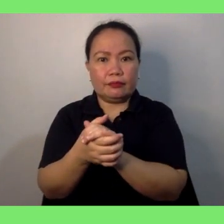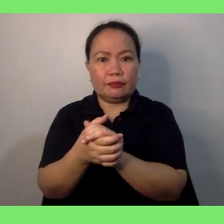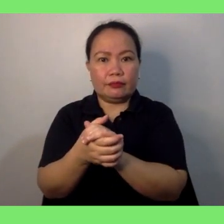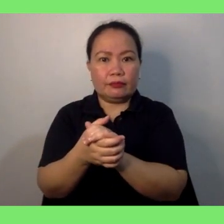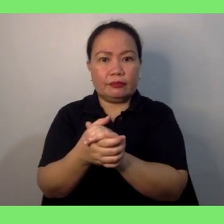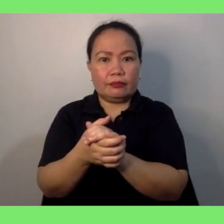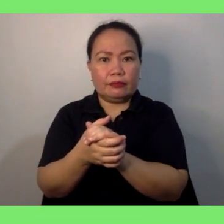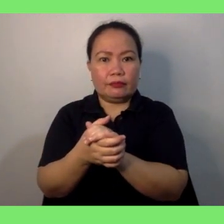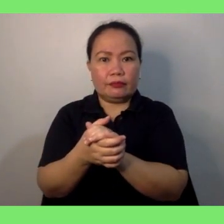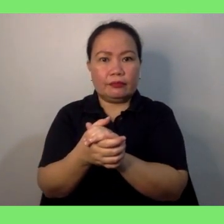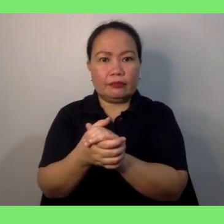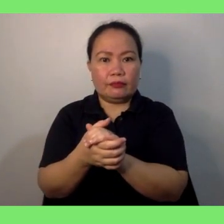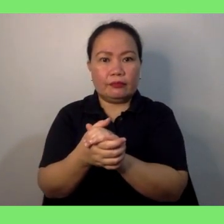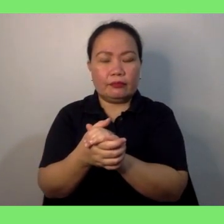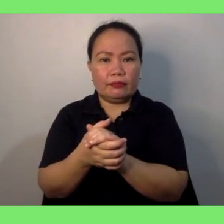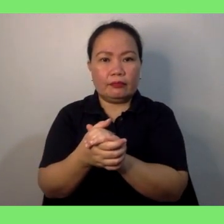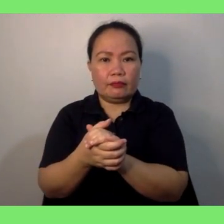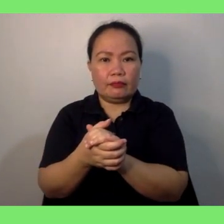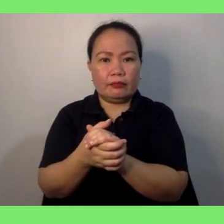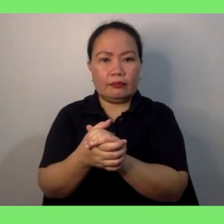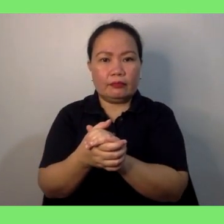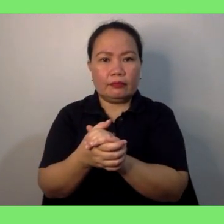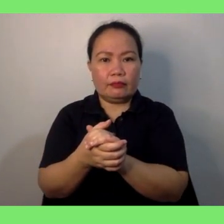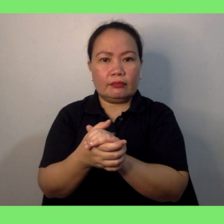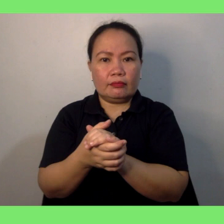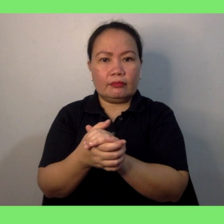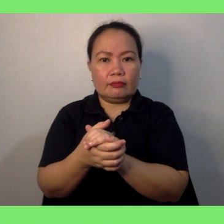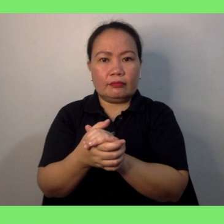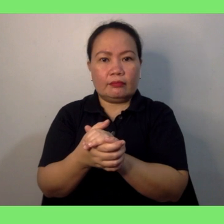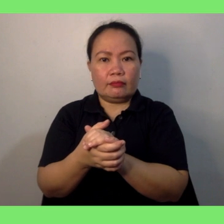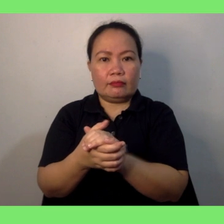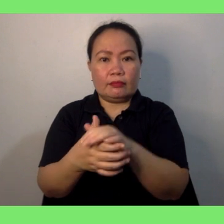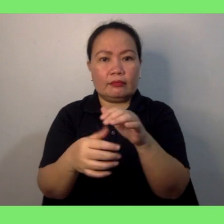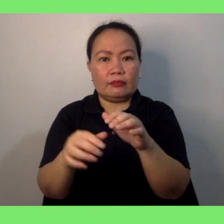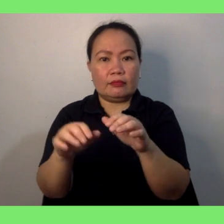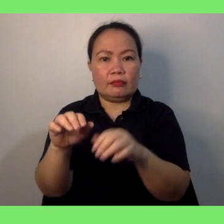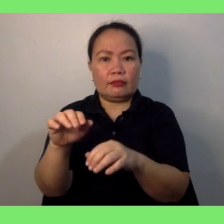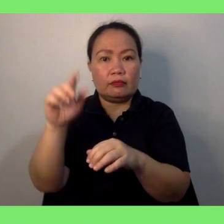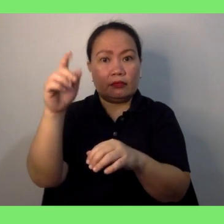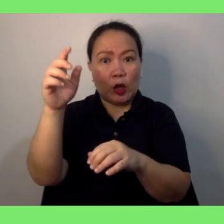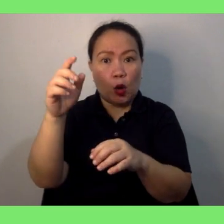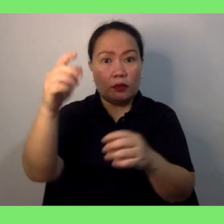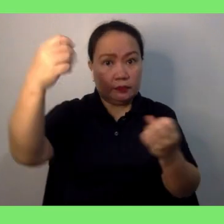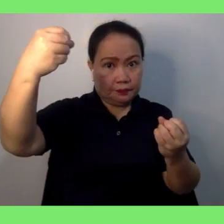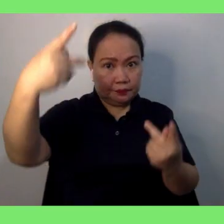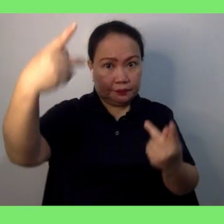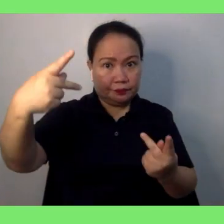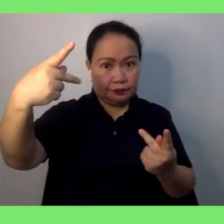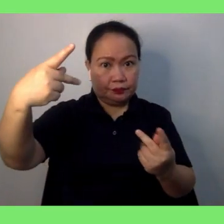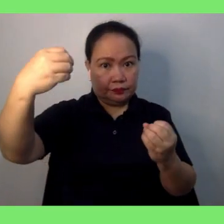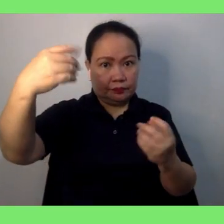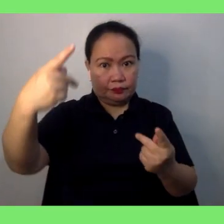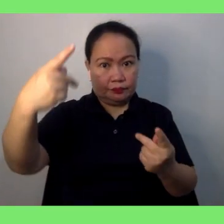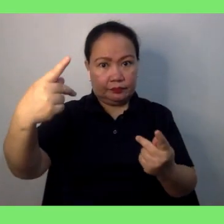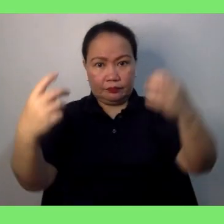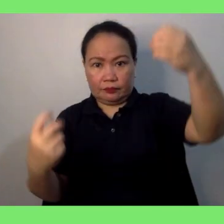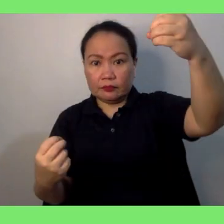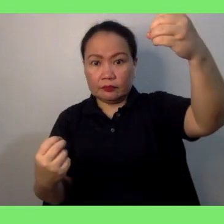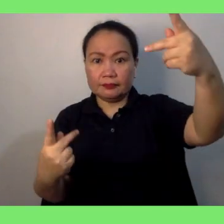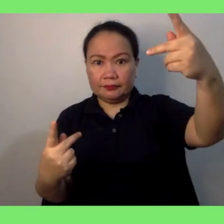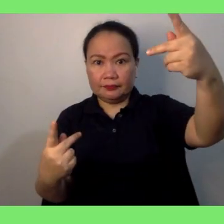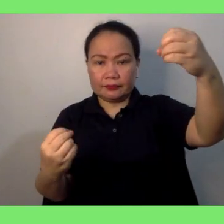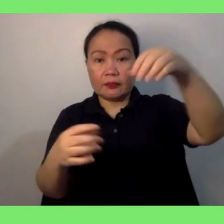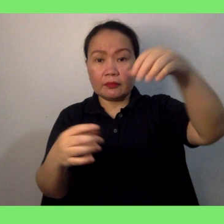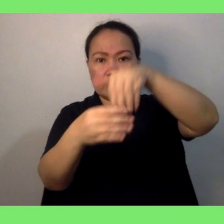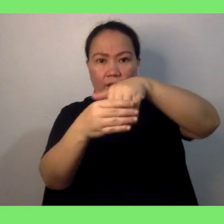right. Okay? So, halimbawa ito, opposite side. So, pag sinabing opposite side, yung isa nasa left, yung isa nasa right, yung